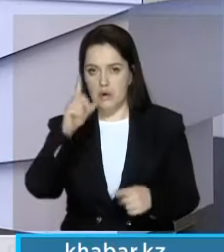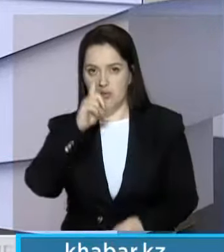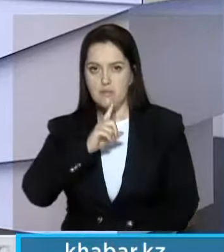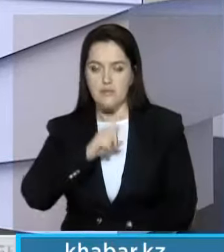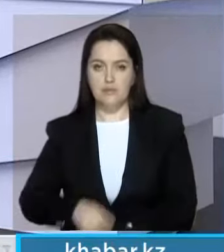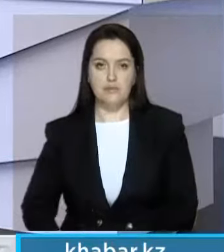месяца